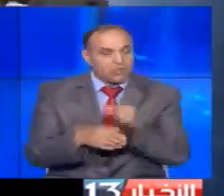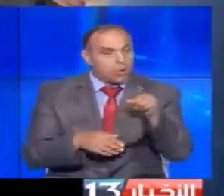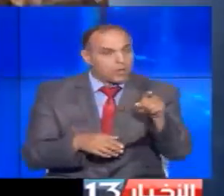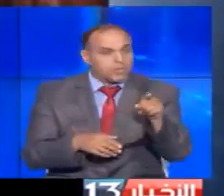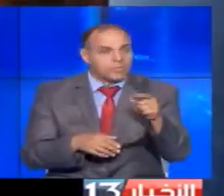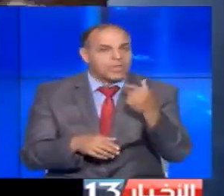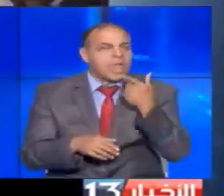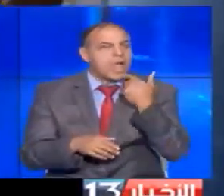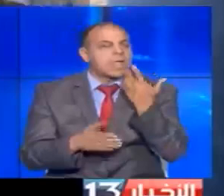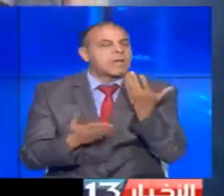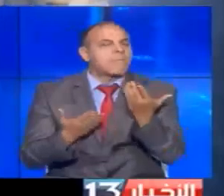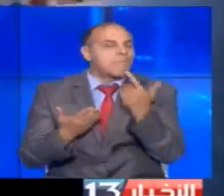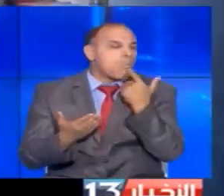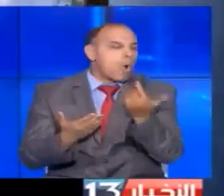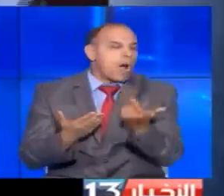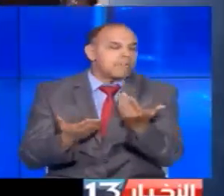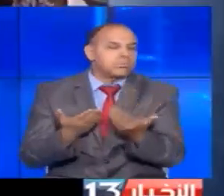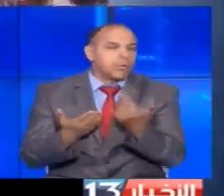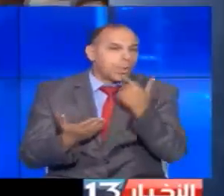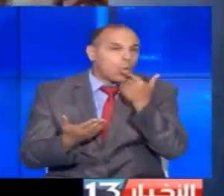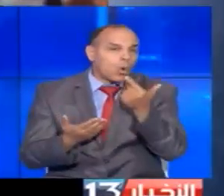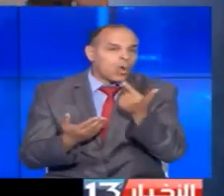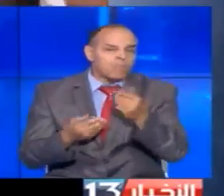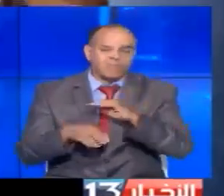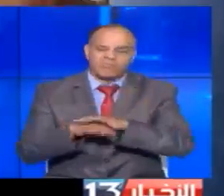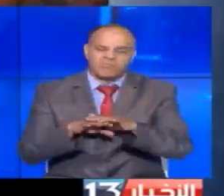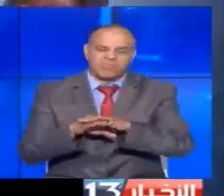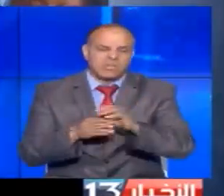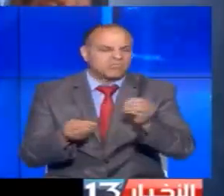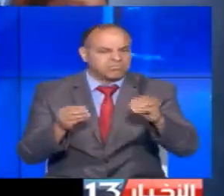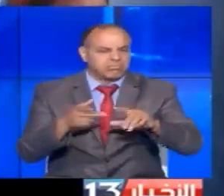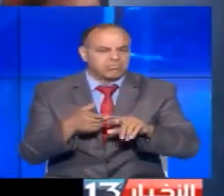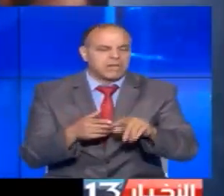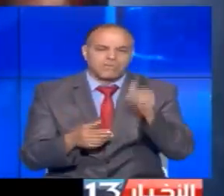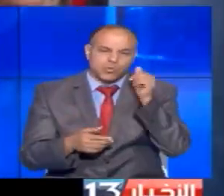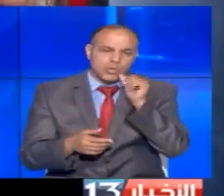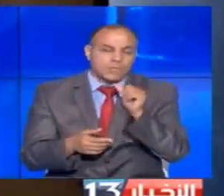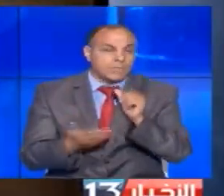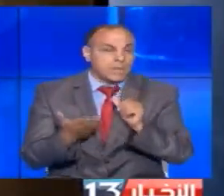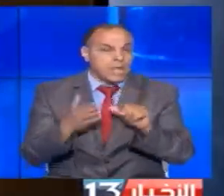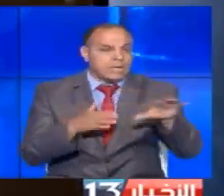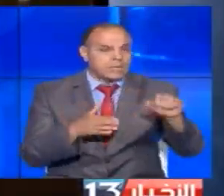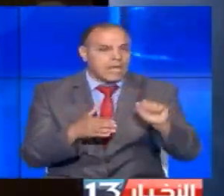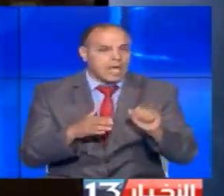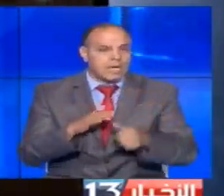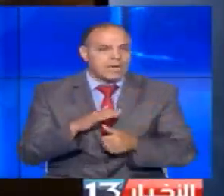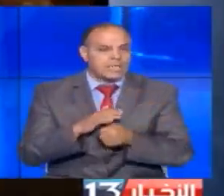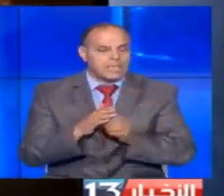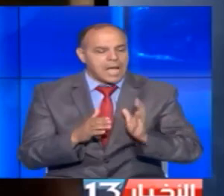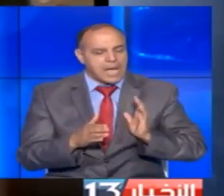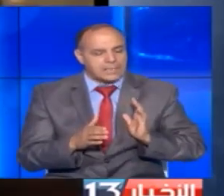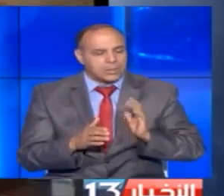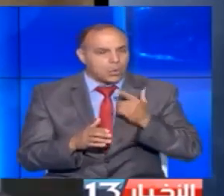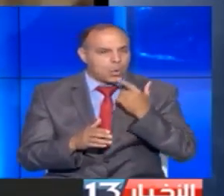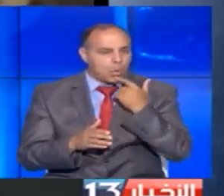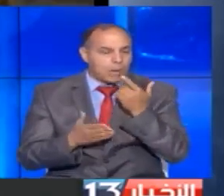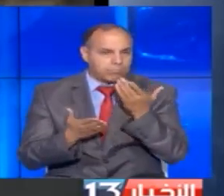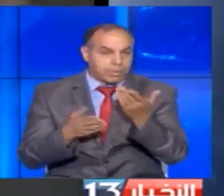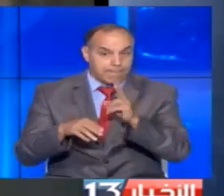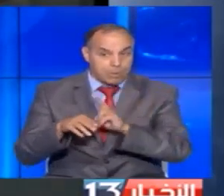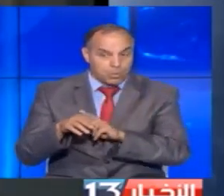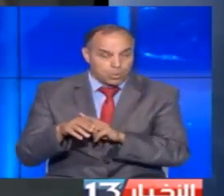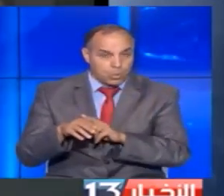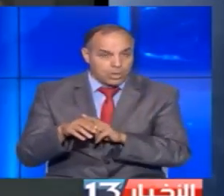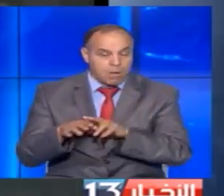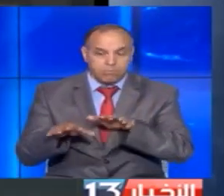في مقابل ذلك او في رده عن تدهور الاوضاع مجددا في البلاد دعا رئيس المجلس العسكري الحاكم عبد الفتاح البرهان